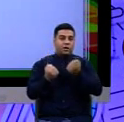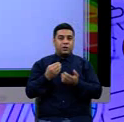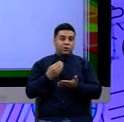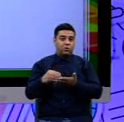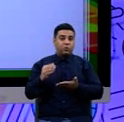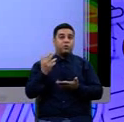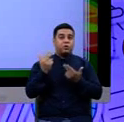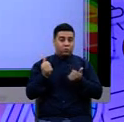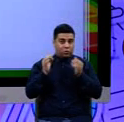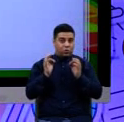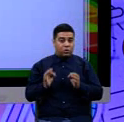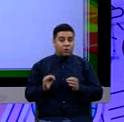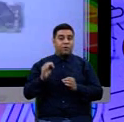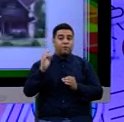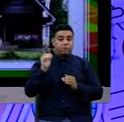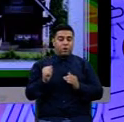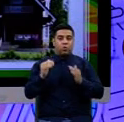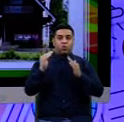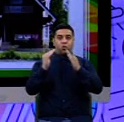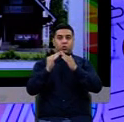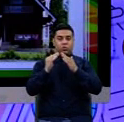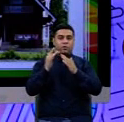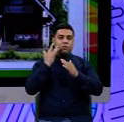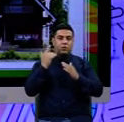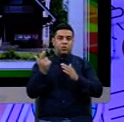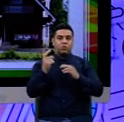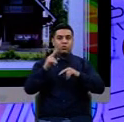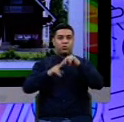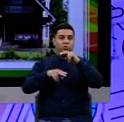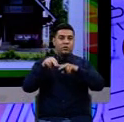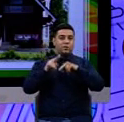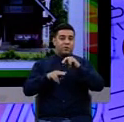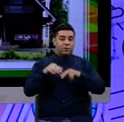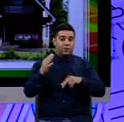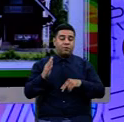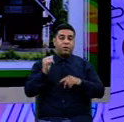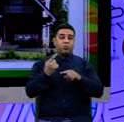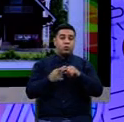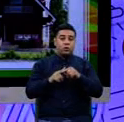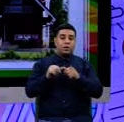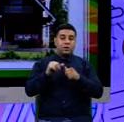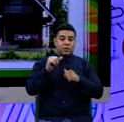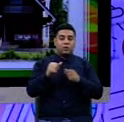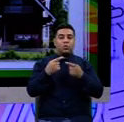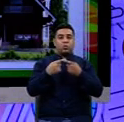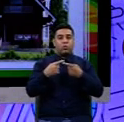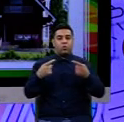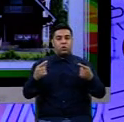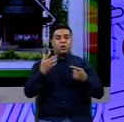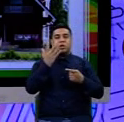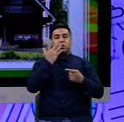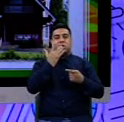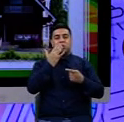qiladi. To'g'rimi? Va uy hovli qiladi. Yana bundan tashqari turli xil